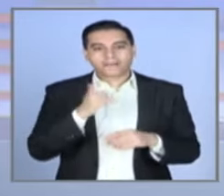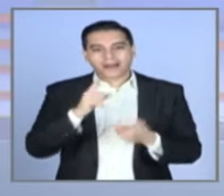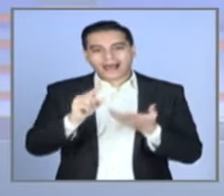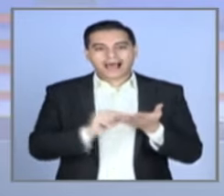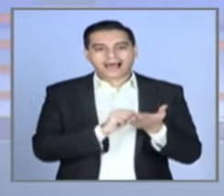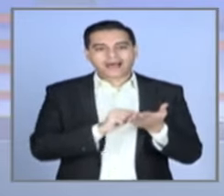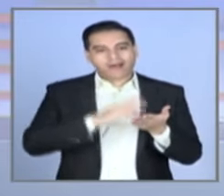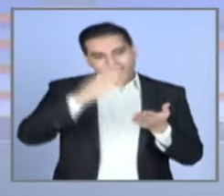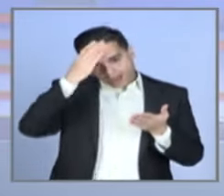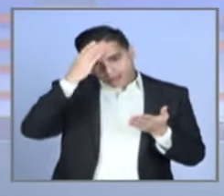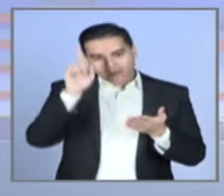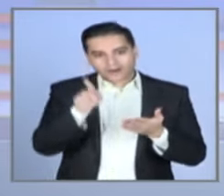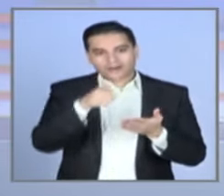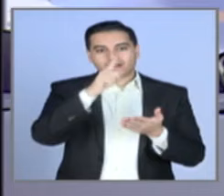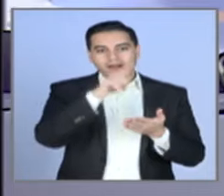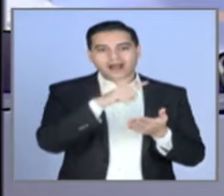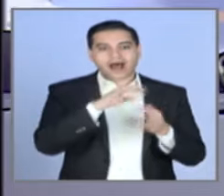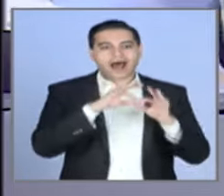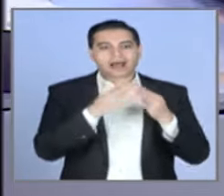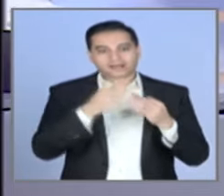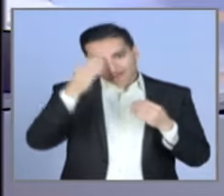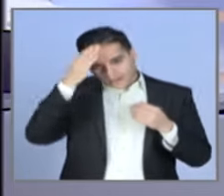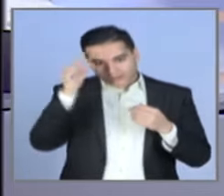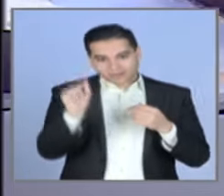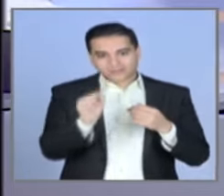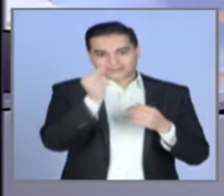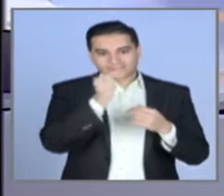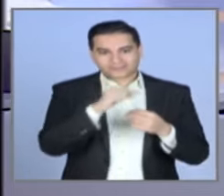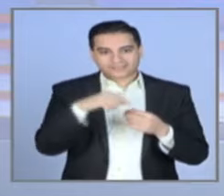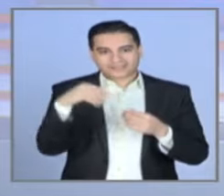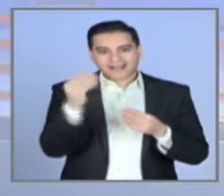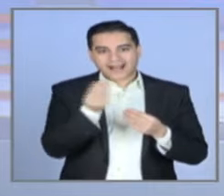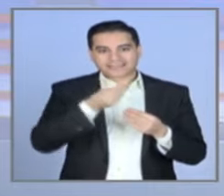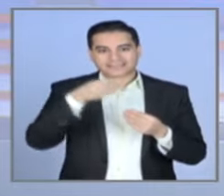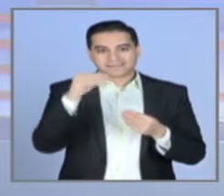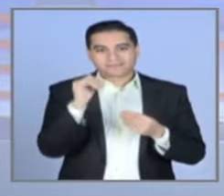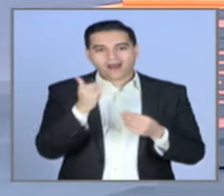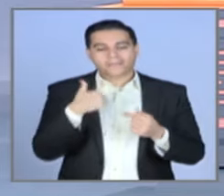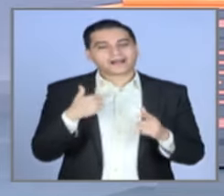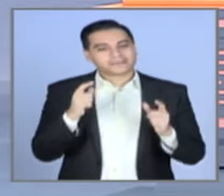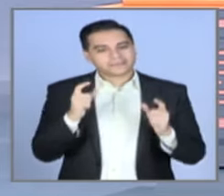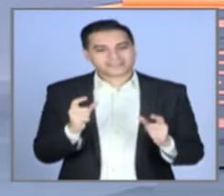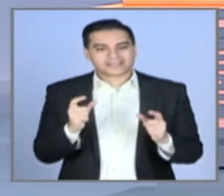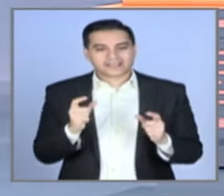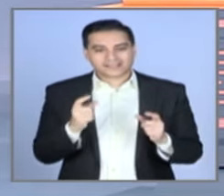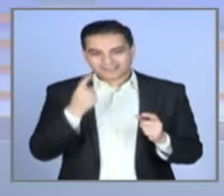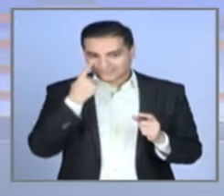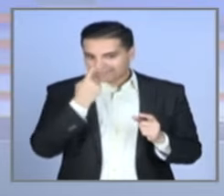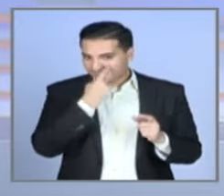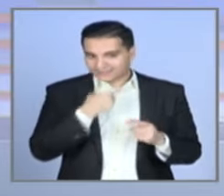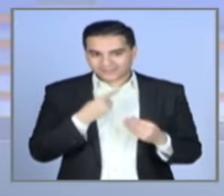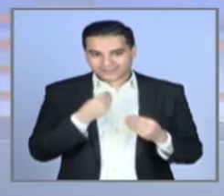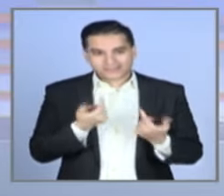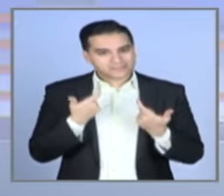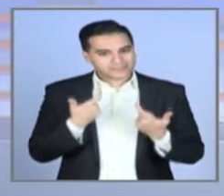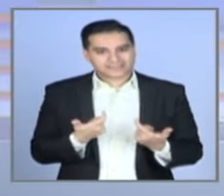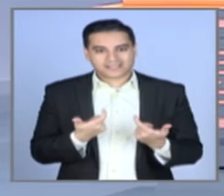هتكتب لنا العباقرة عائلات دواني بقى فيه اللعبة كده. خلاص أنا مستني حبيب قلب.